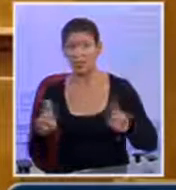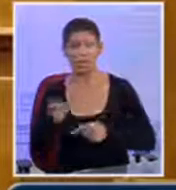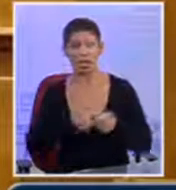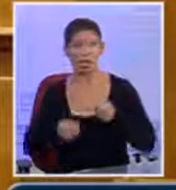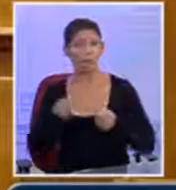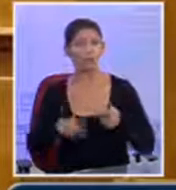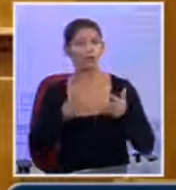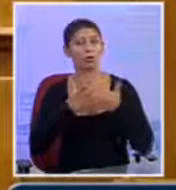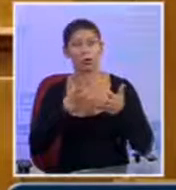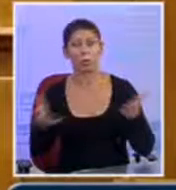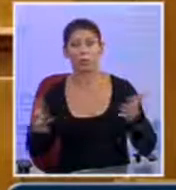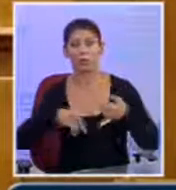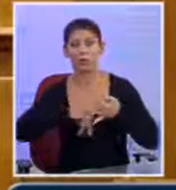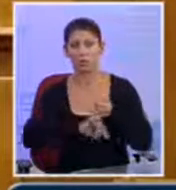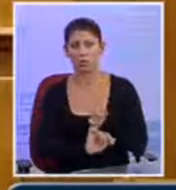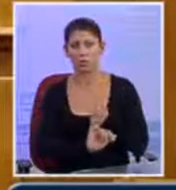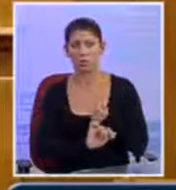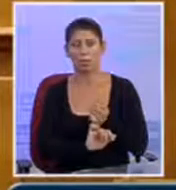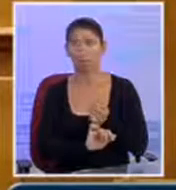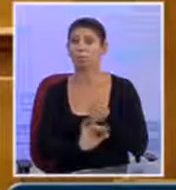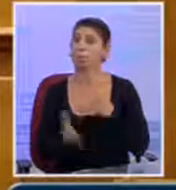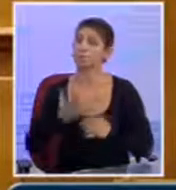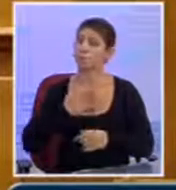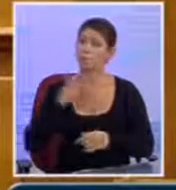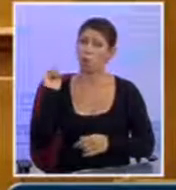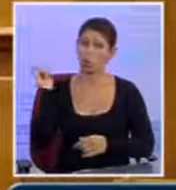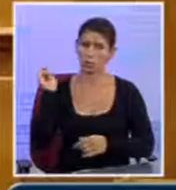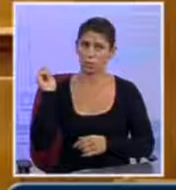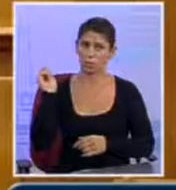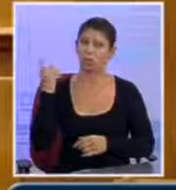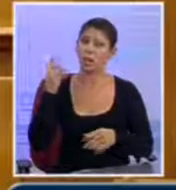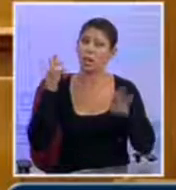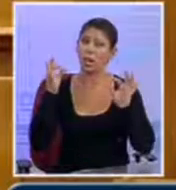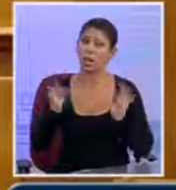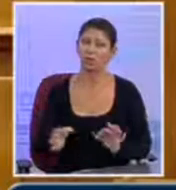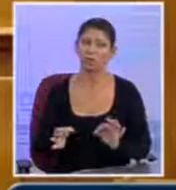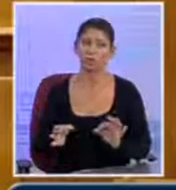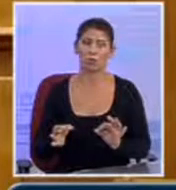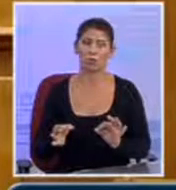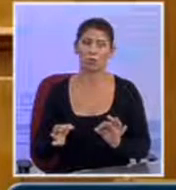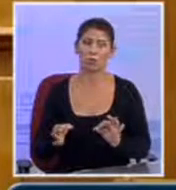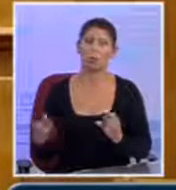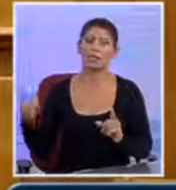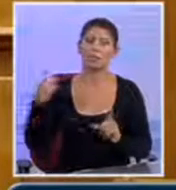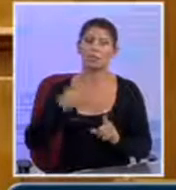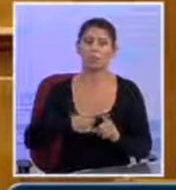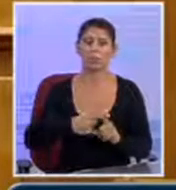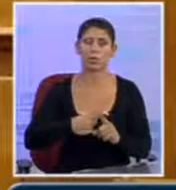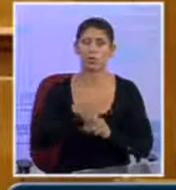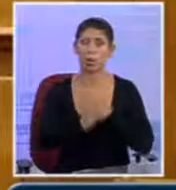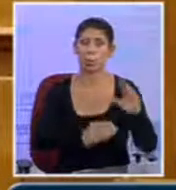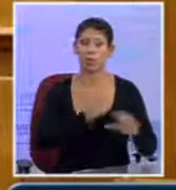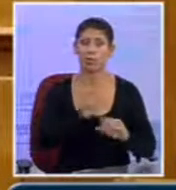είναι το μεγάλο μας στίχημα και η δική μας πολιτική είναι ακριβώς η συμπλήρωση των